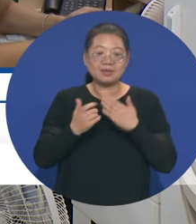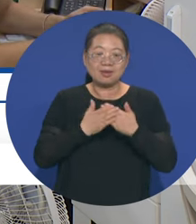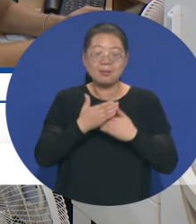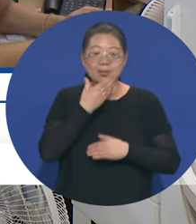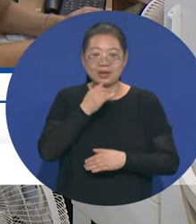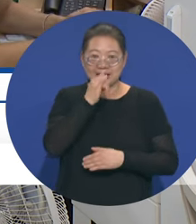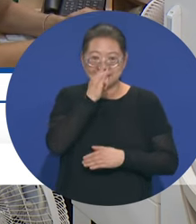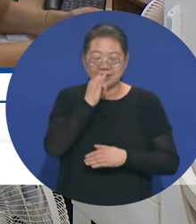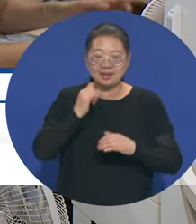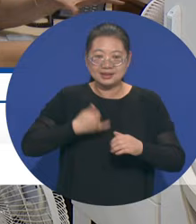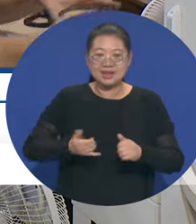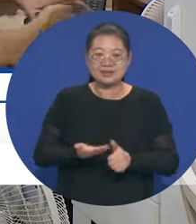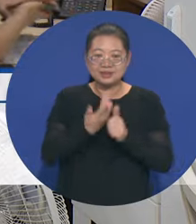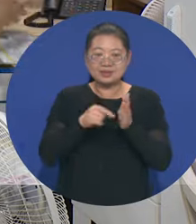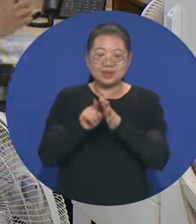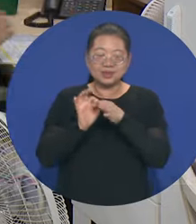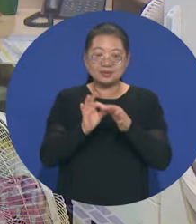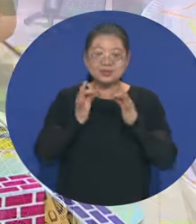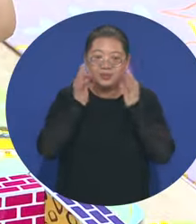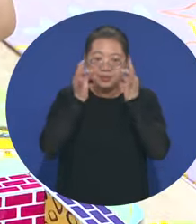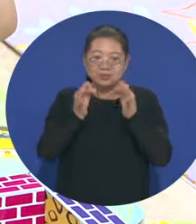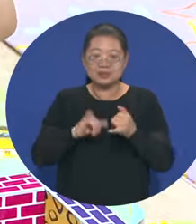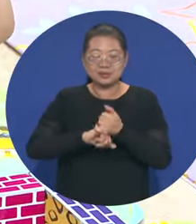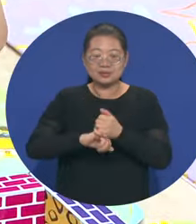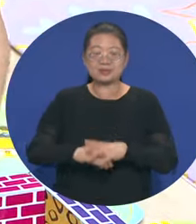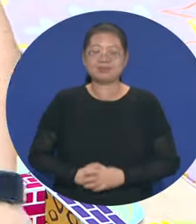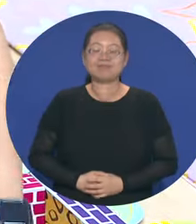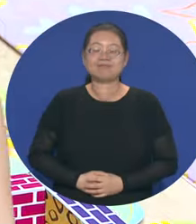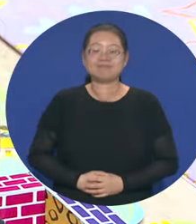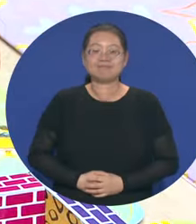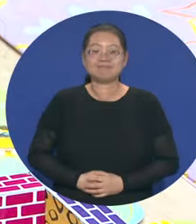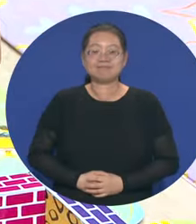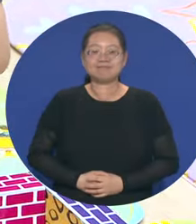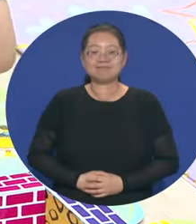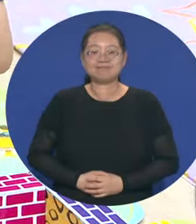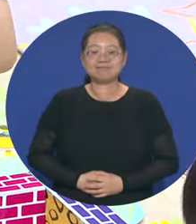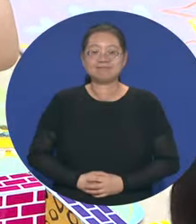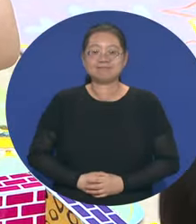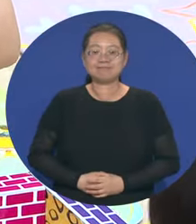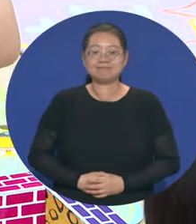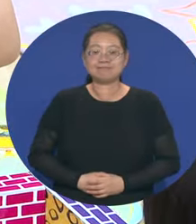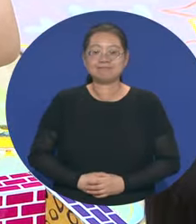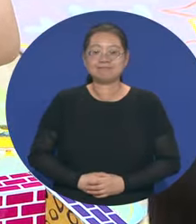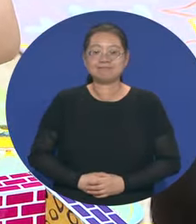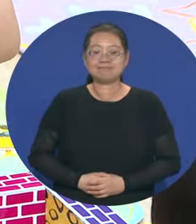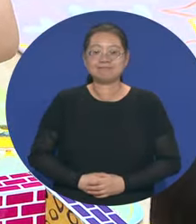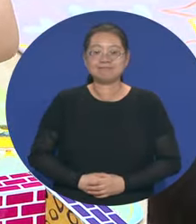좋은 경기도가 되도록 지속적으로 노력하겠습니다. GTV 뉴스 이슬비입니다.